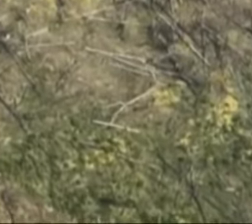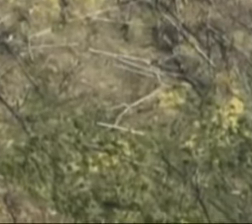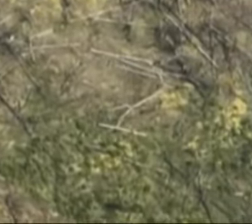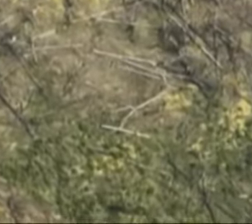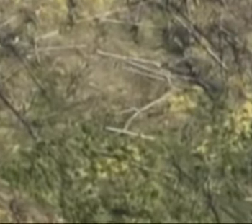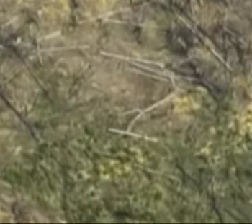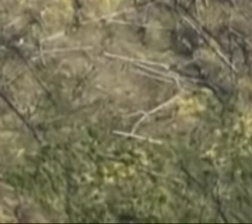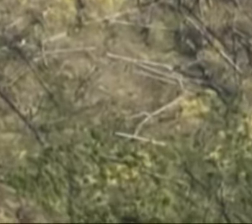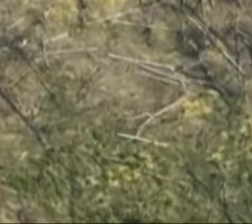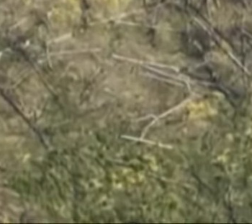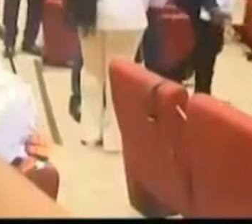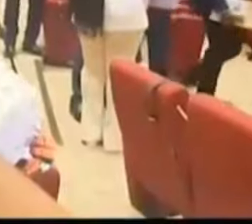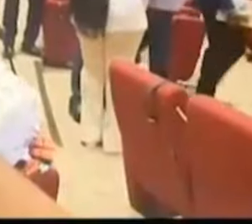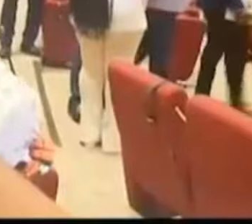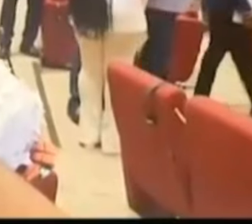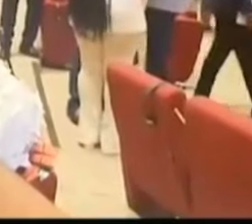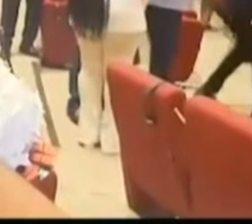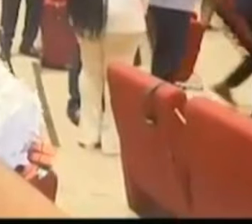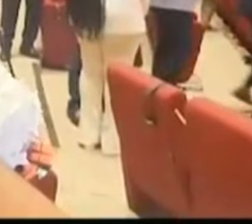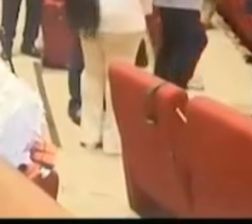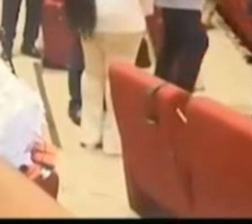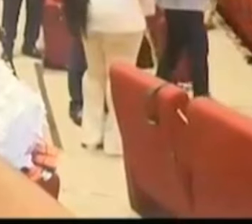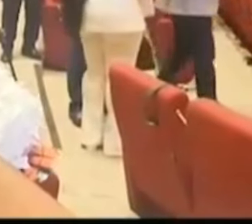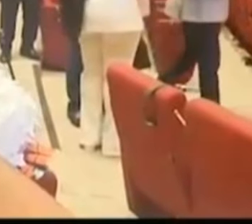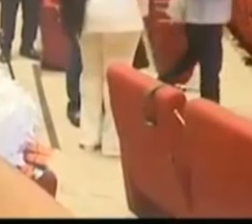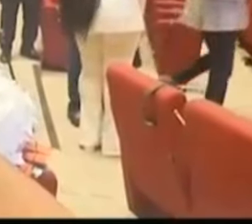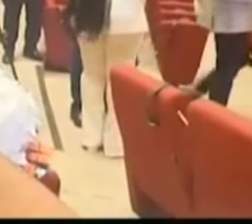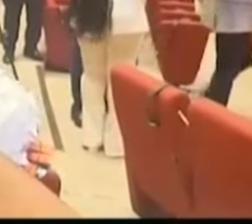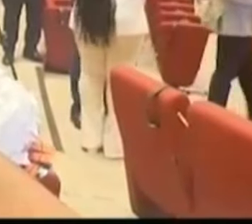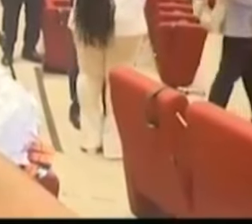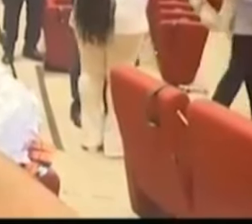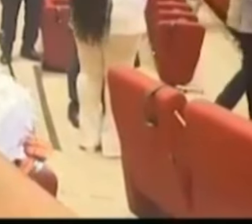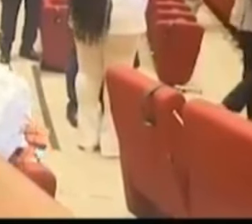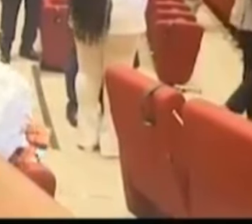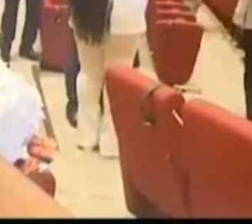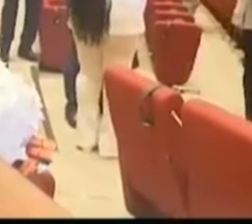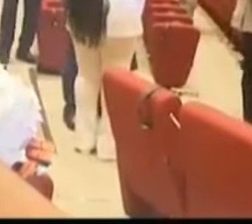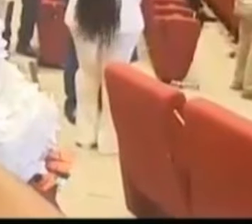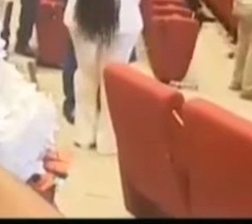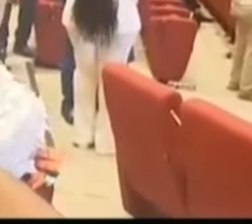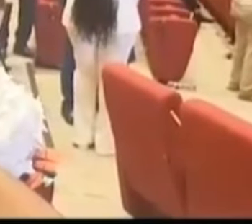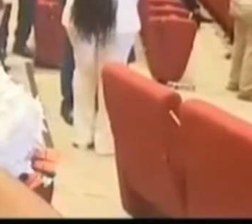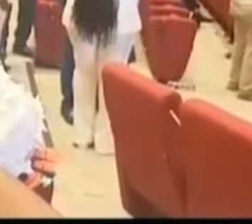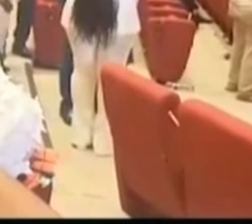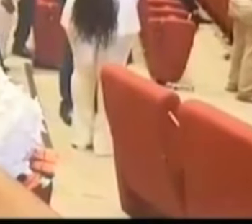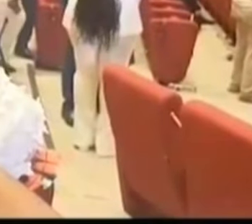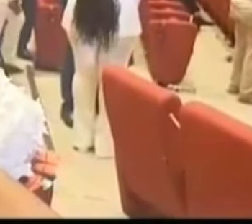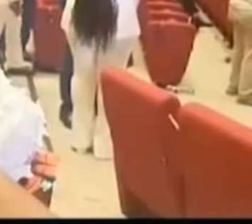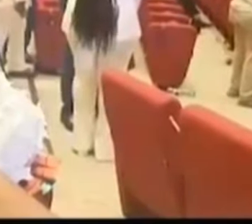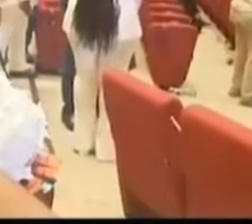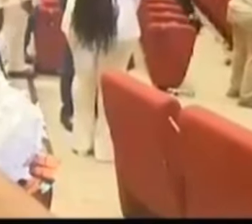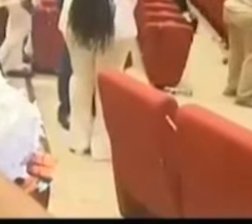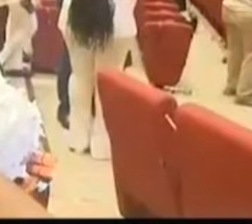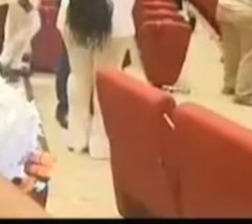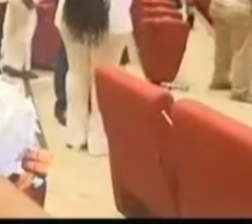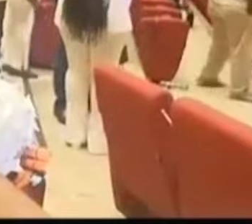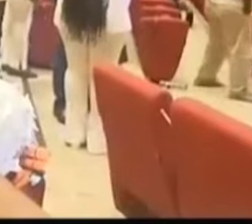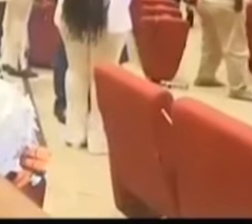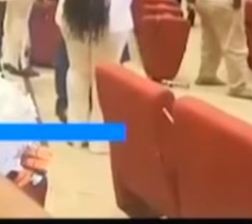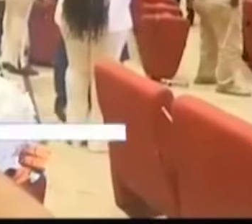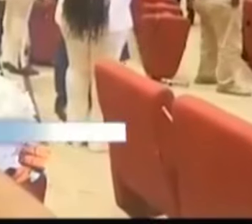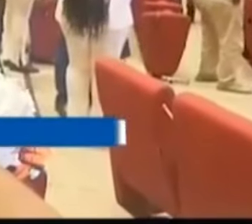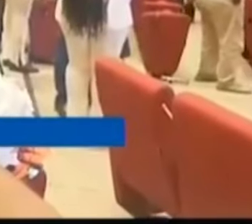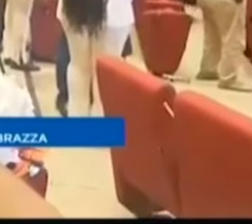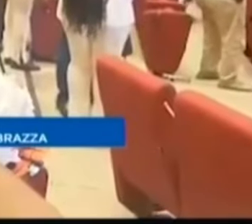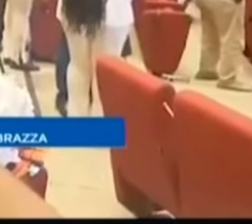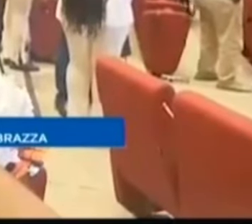arbres. Confirmation avec la maire de Pointe-Noire, Evelyne Tchitchel. Il s'agit de sauver l'humanité. Le constat est